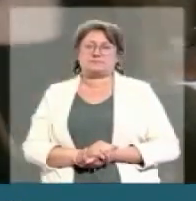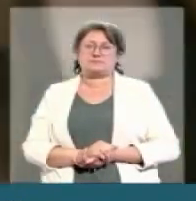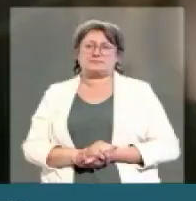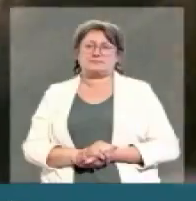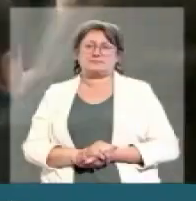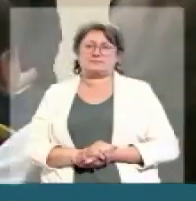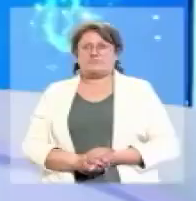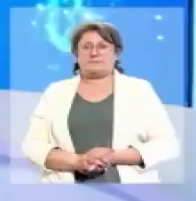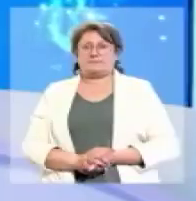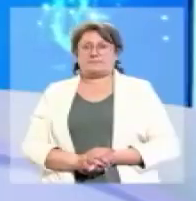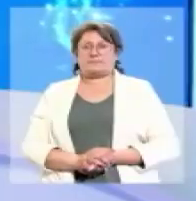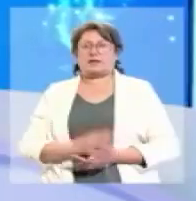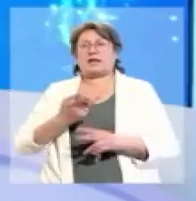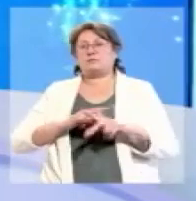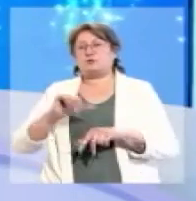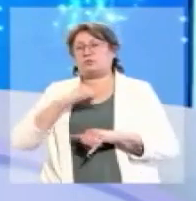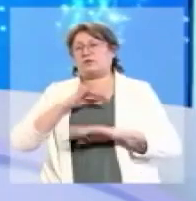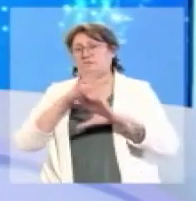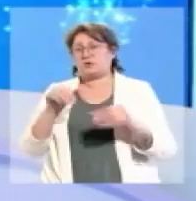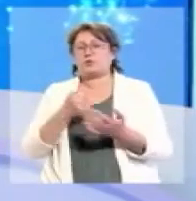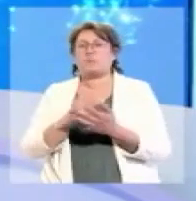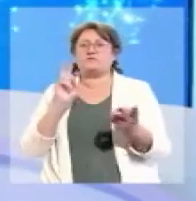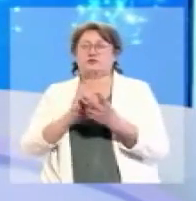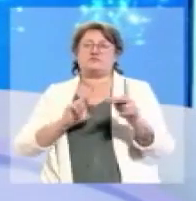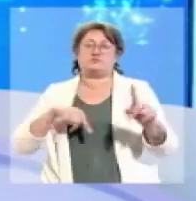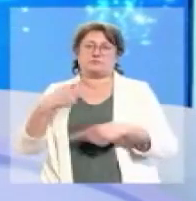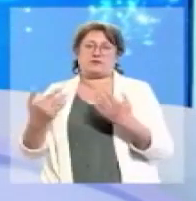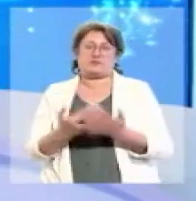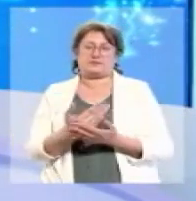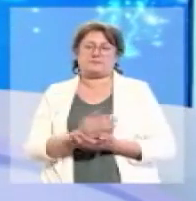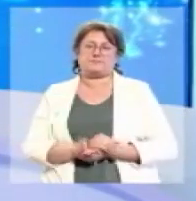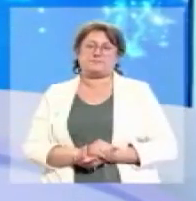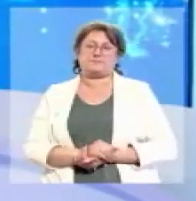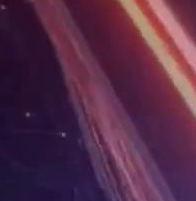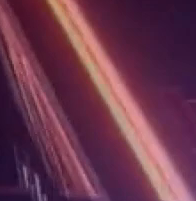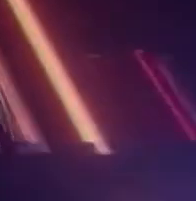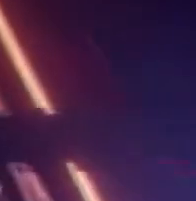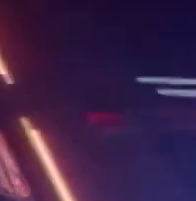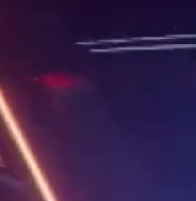Костанай. Ну а к этому часу у меня все. До встречи в следующем выпуске новостей.